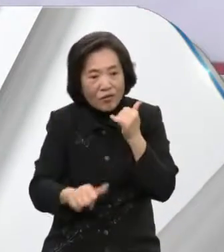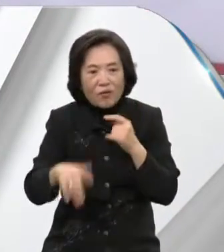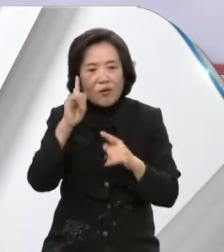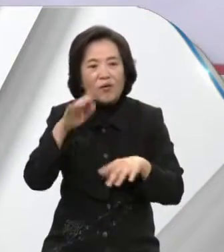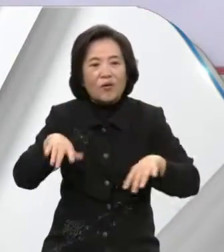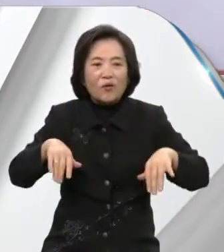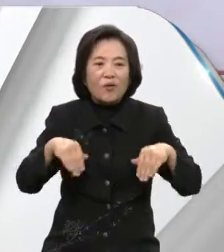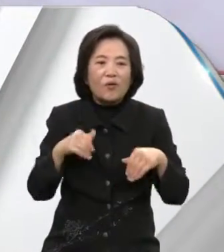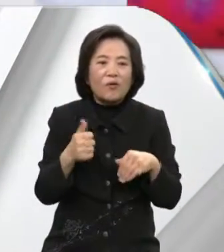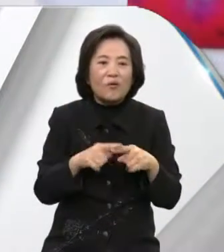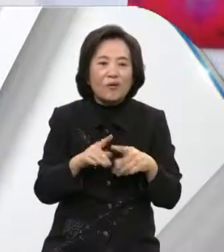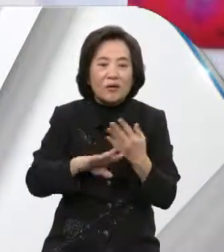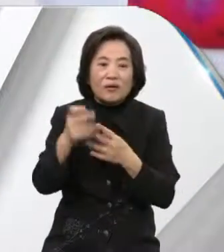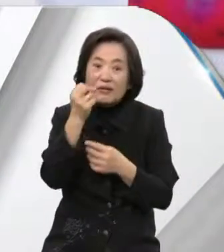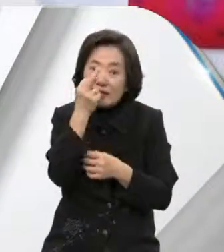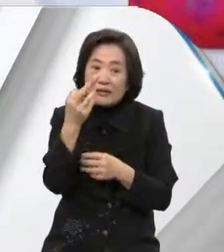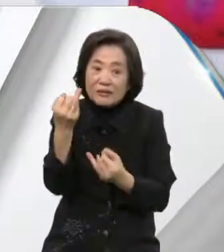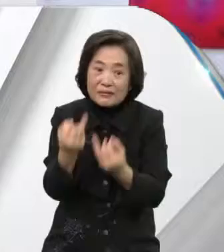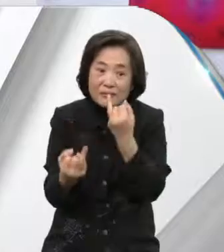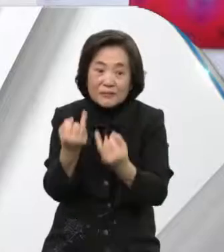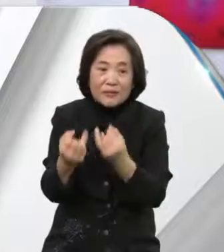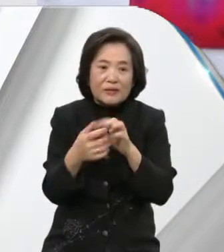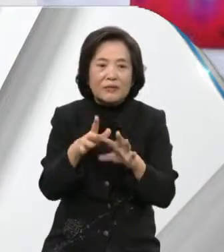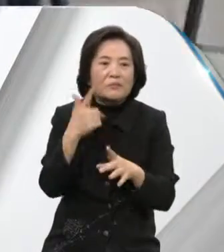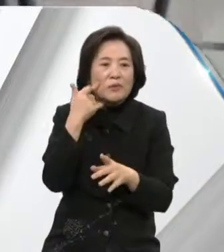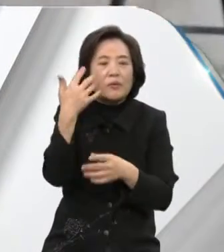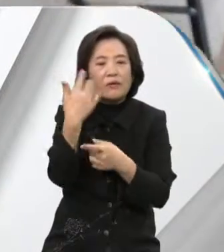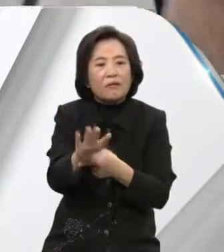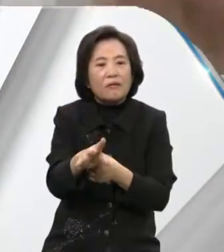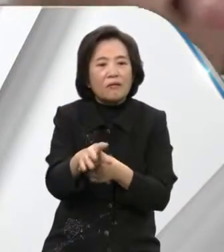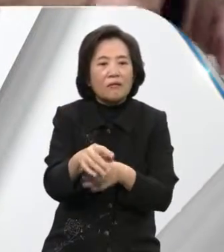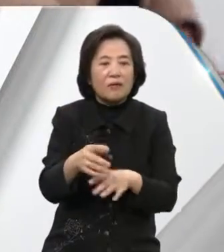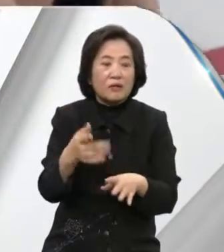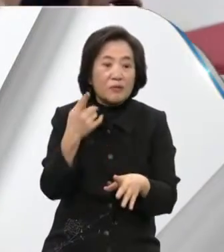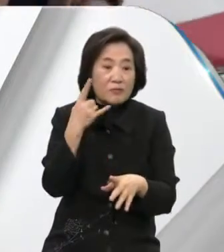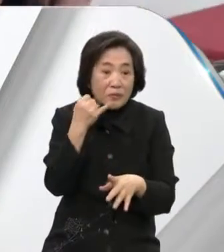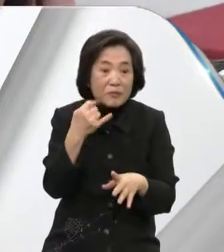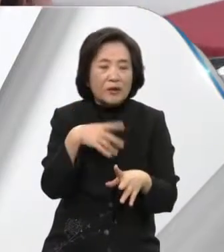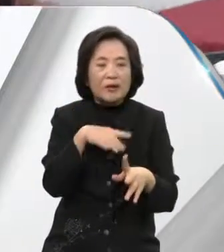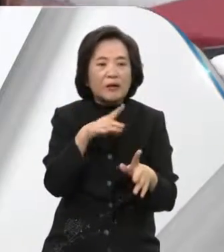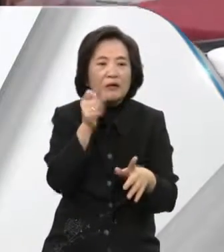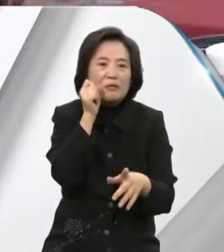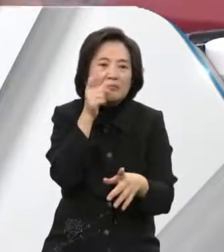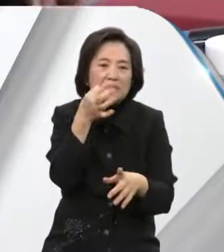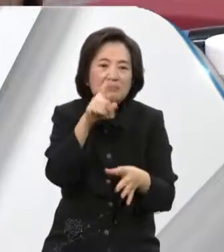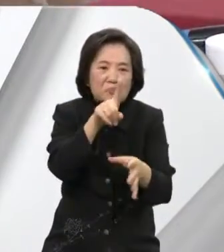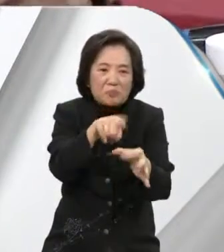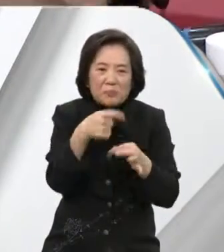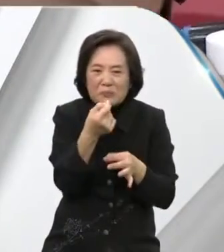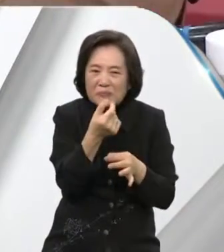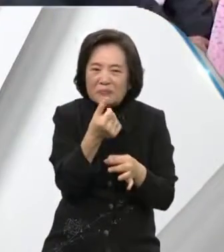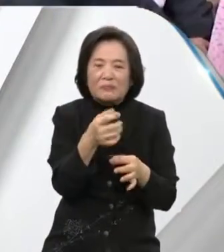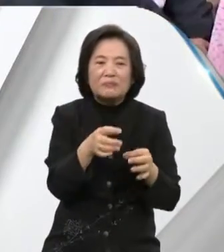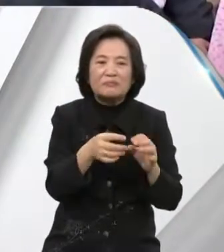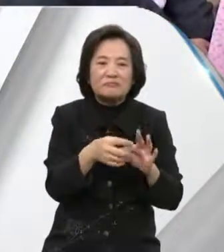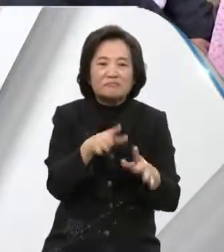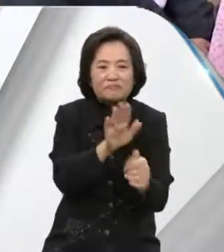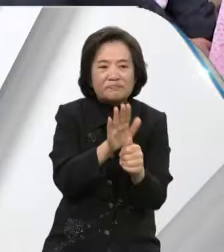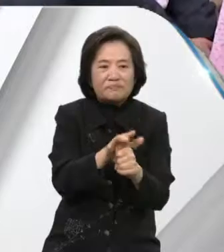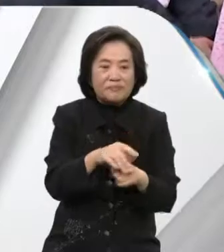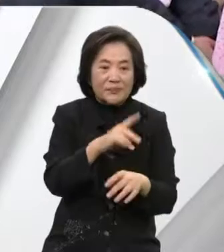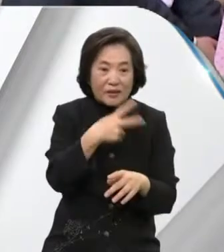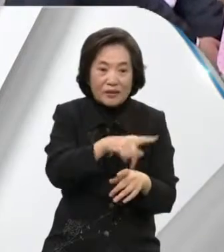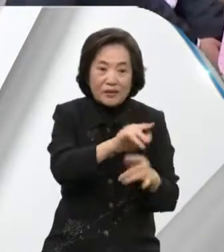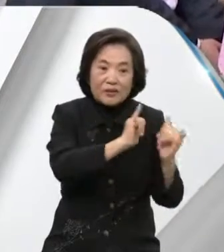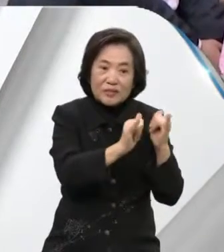两个二男的姊妹，一年的爸爸过早就过身了，意思二男的妈妈一定年赚钱供应的。韩国一